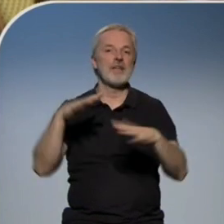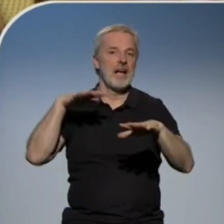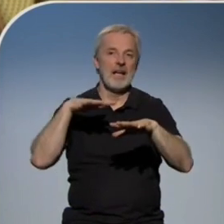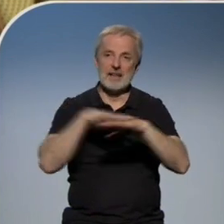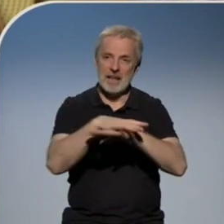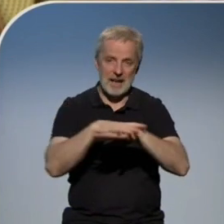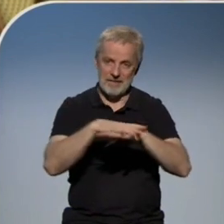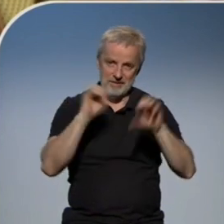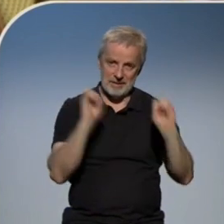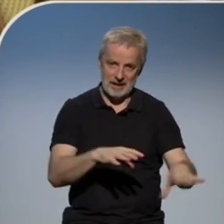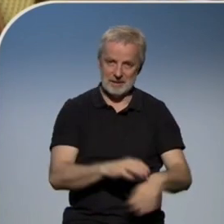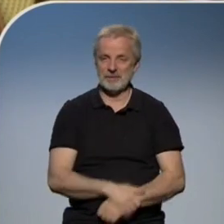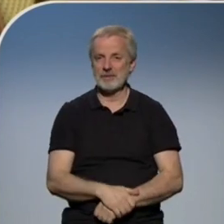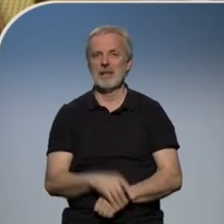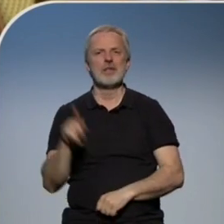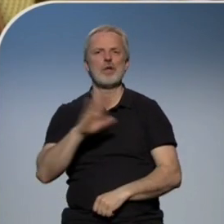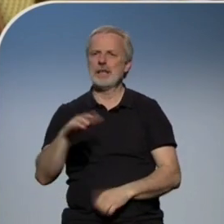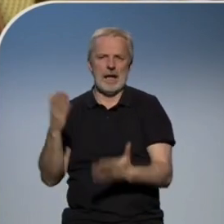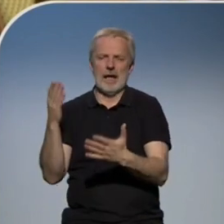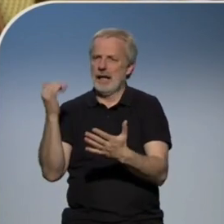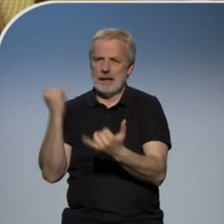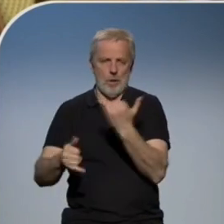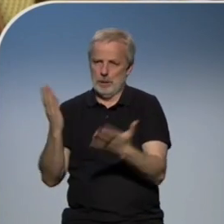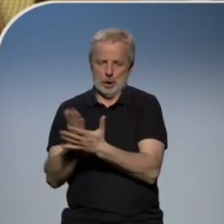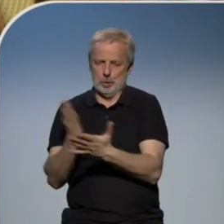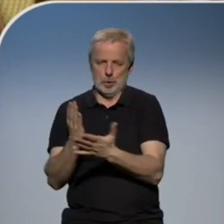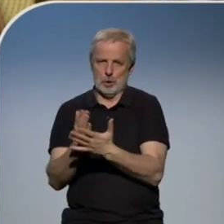tomu nedokáže přizpůsobit. Ale pracovat se s tím každopádně dá.